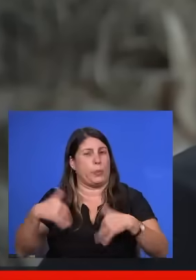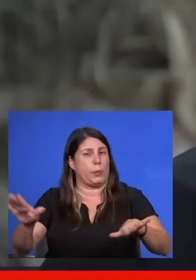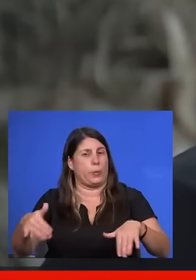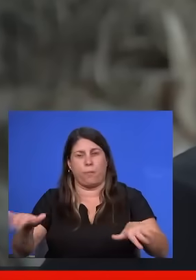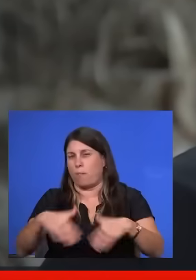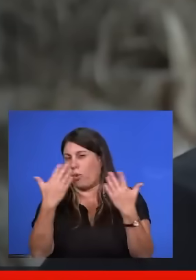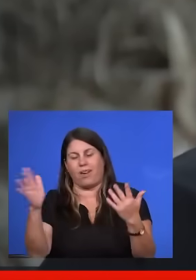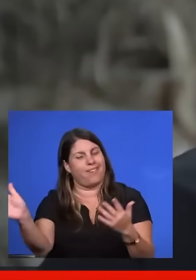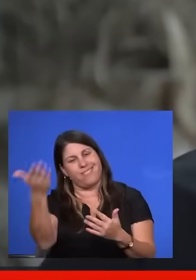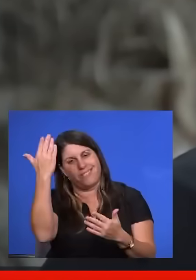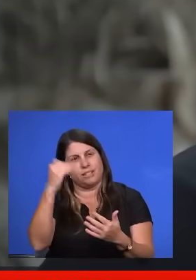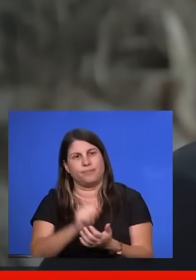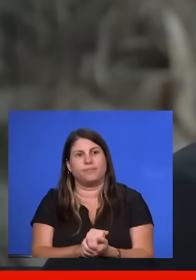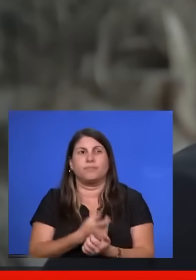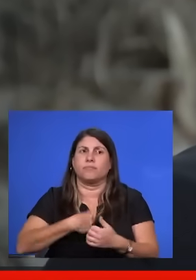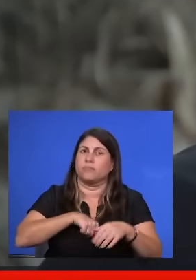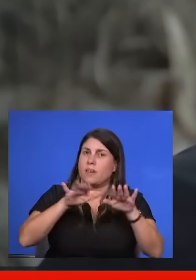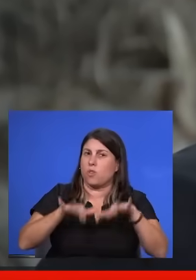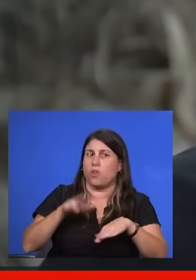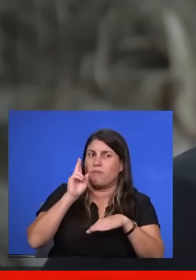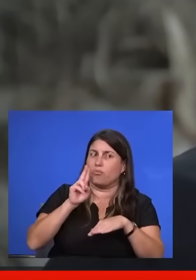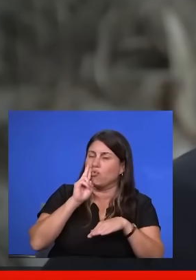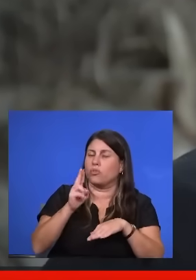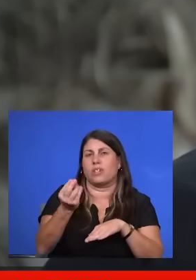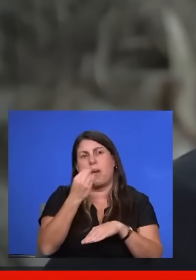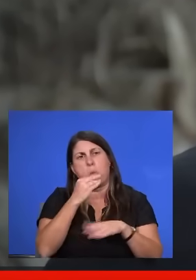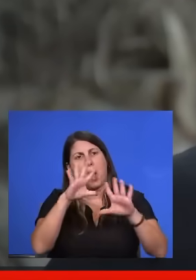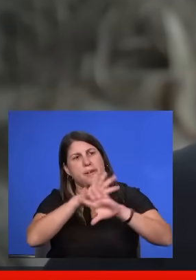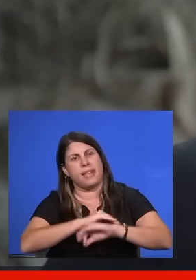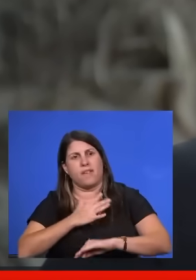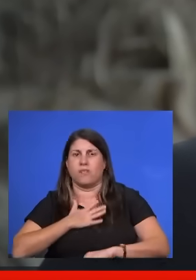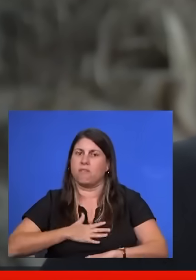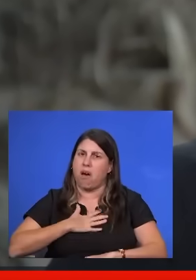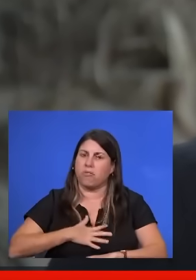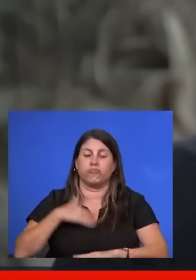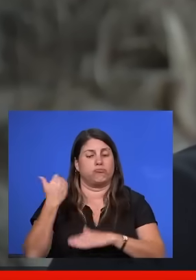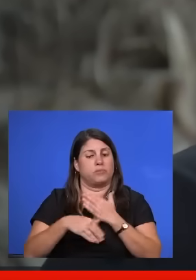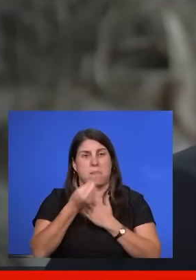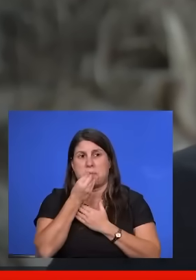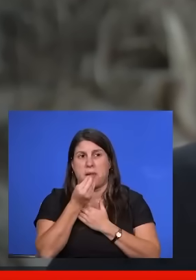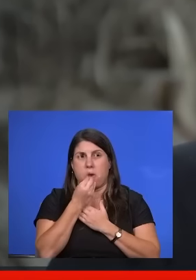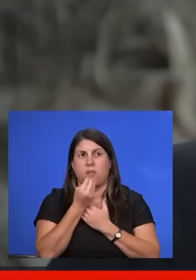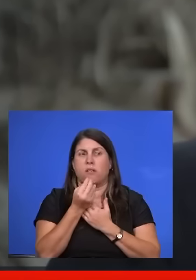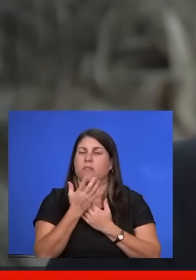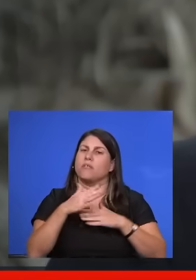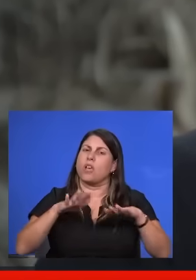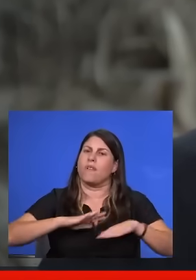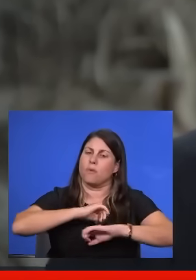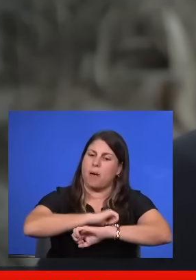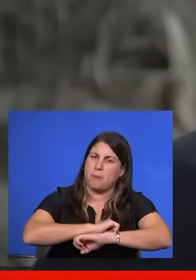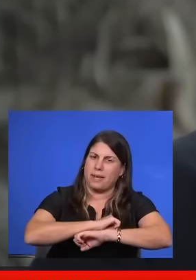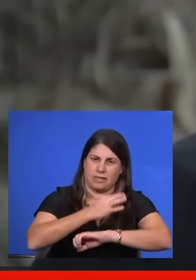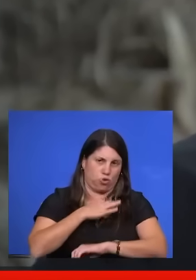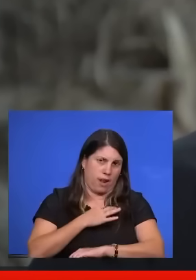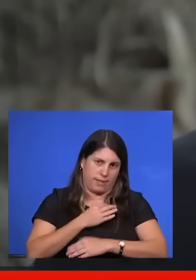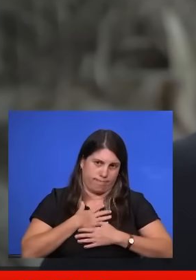היידי. ישבנו יום שישי, ארוחת ערב, עם החג והכל. סיימנו לאכול, ישבנו במרפסת שלי,